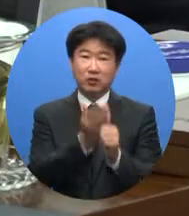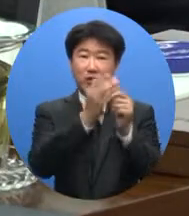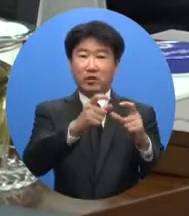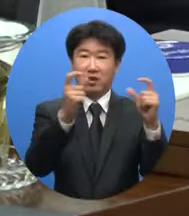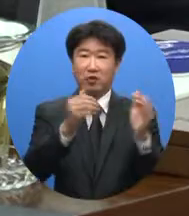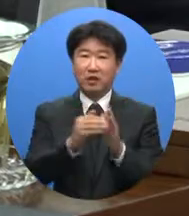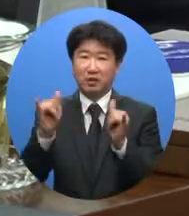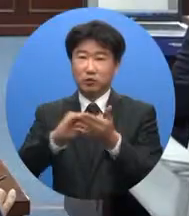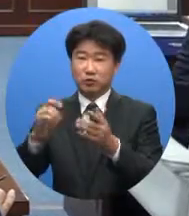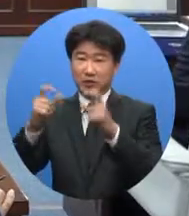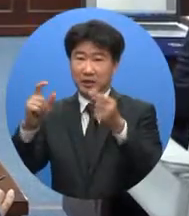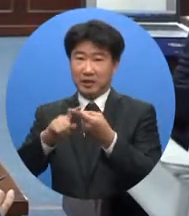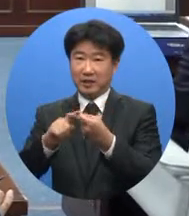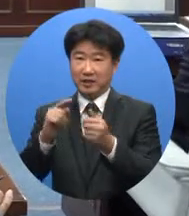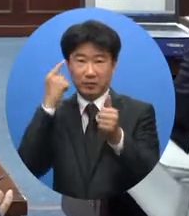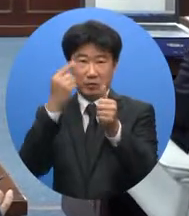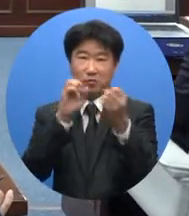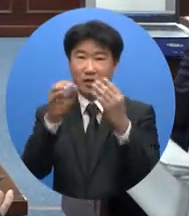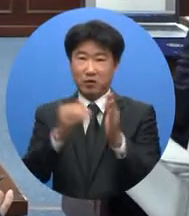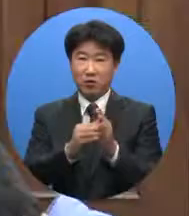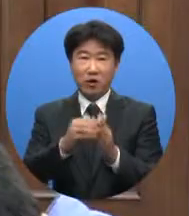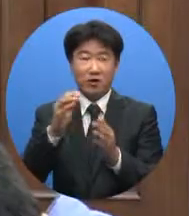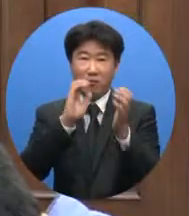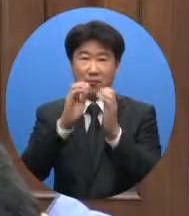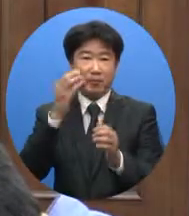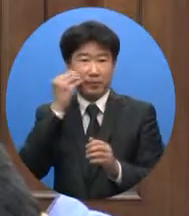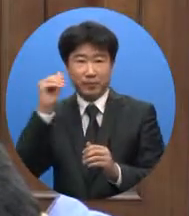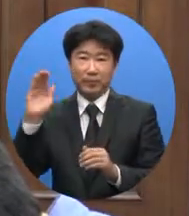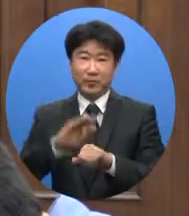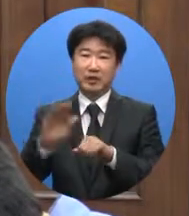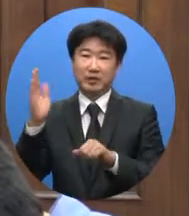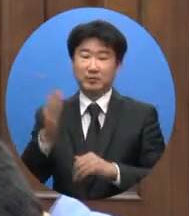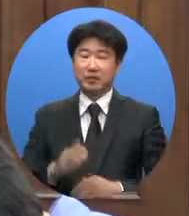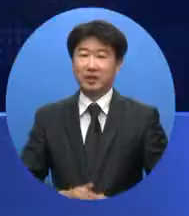시책 등을 묻고 보충질의를 이어가는 등 왕성한 의정활동을 펼쳤습니다.